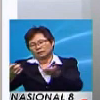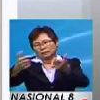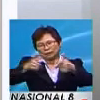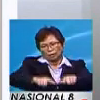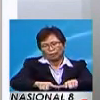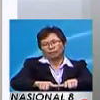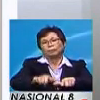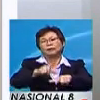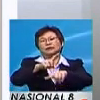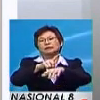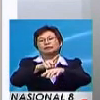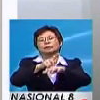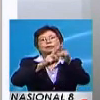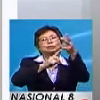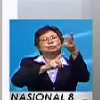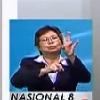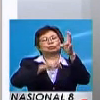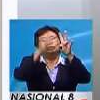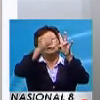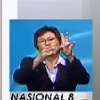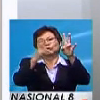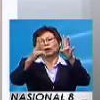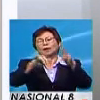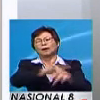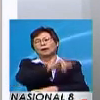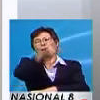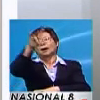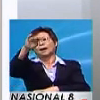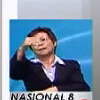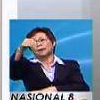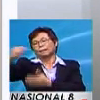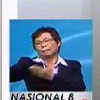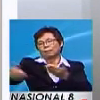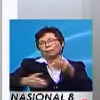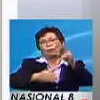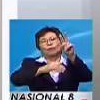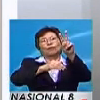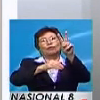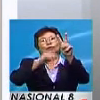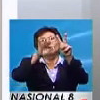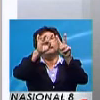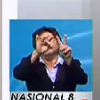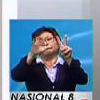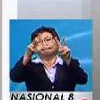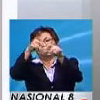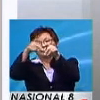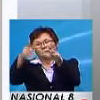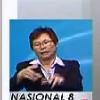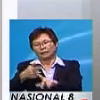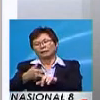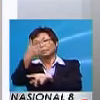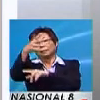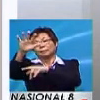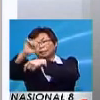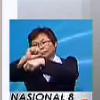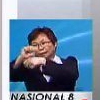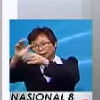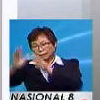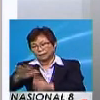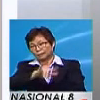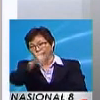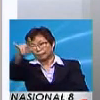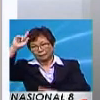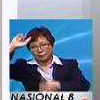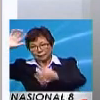itu berlaku pada 17 julai pesawat Malaysia Airlines yang membawa 283 penumpang dan 15 anak kapal